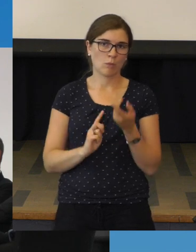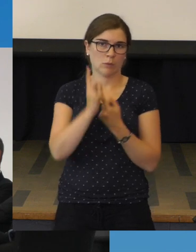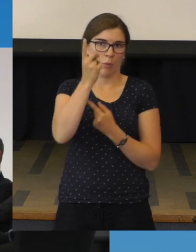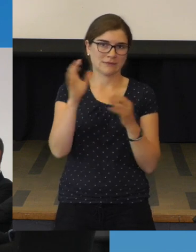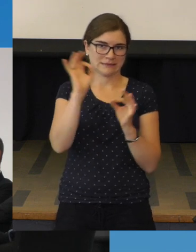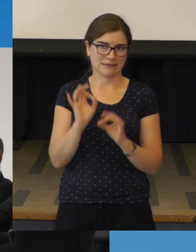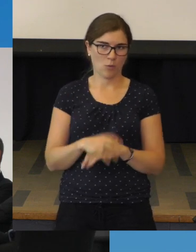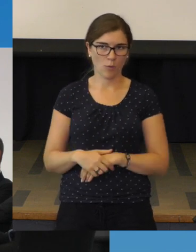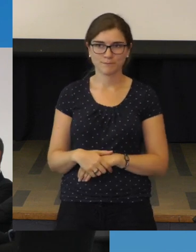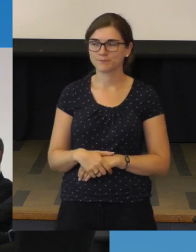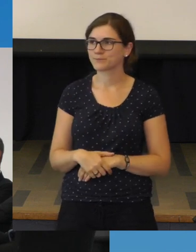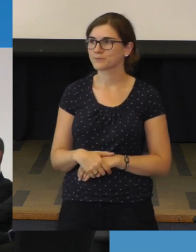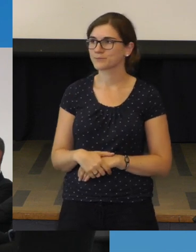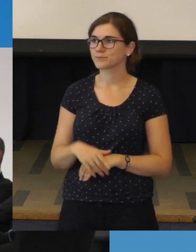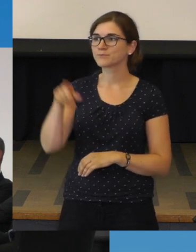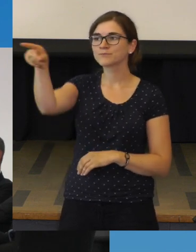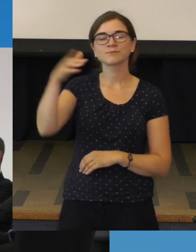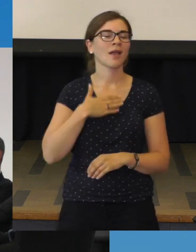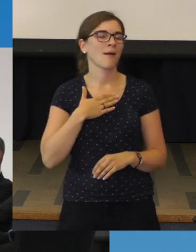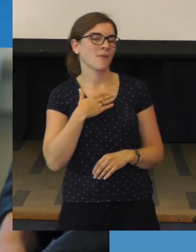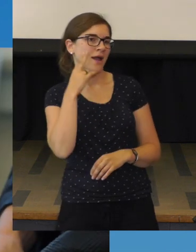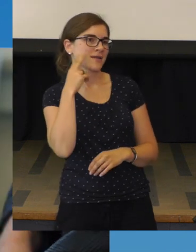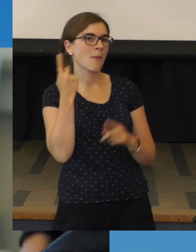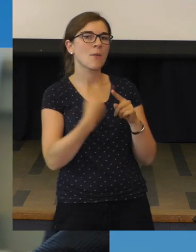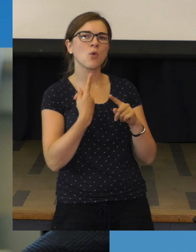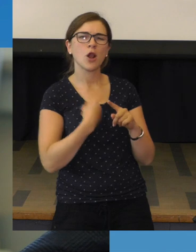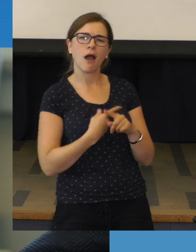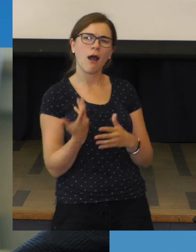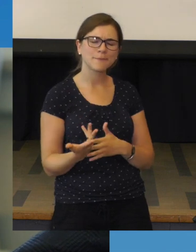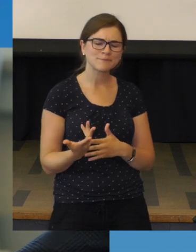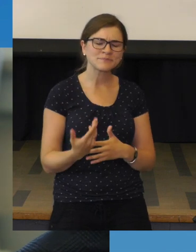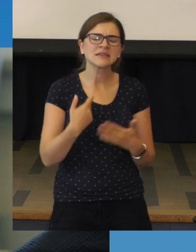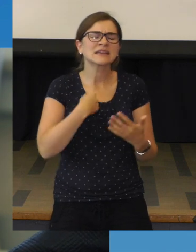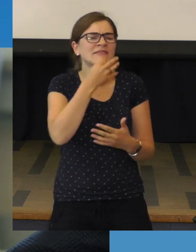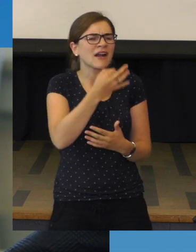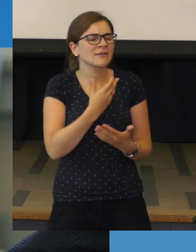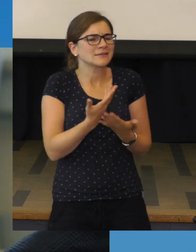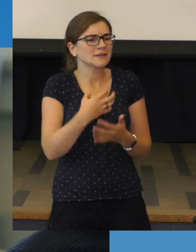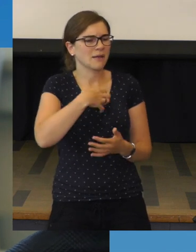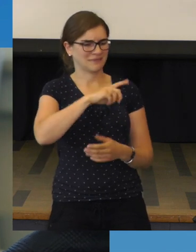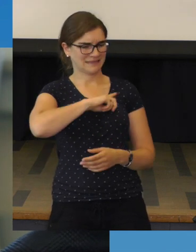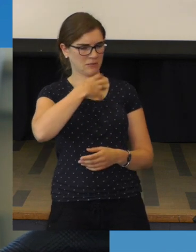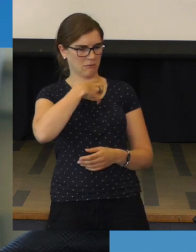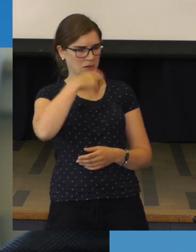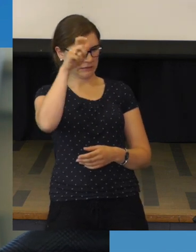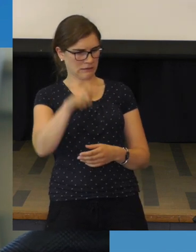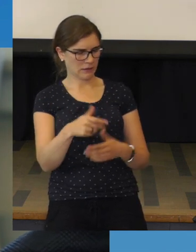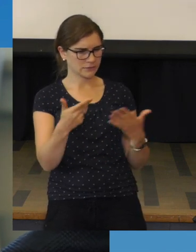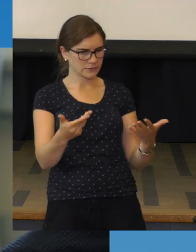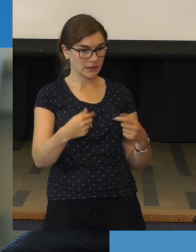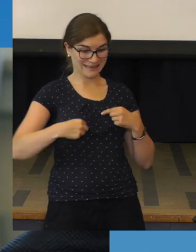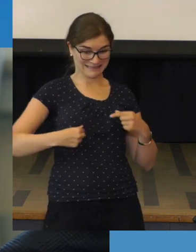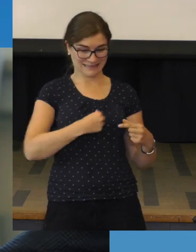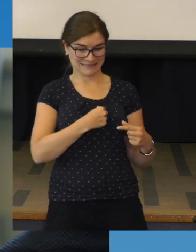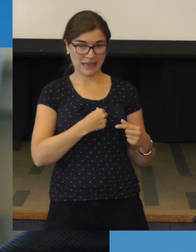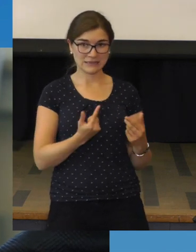Halt's trotzdem. Ich heiße Müller und habe die Frage, was man als Patient tun kann, dass sich die Stents